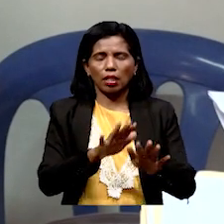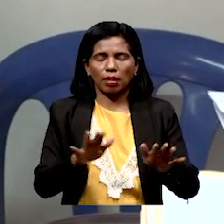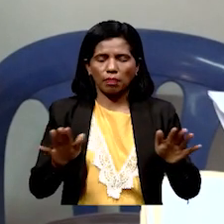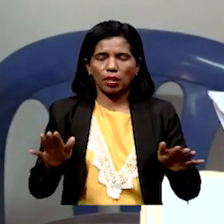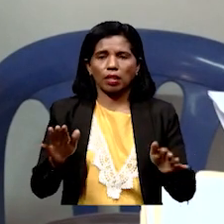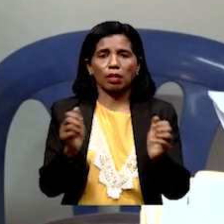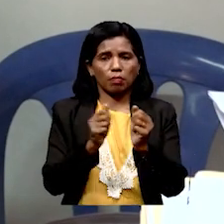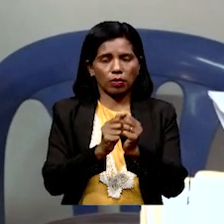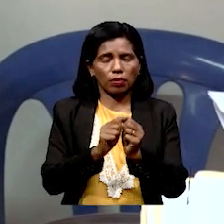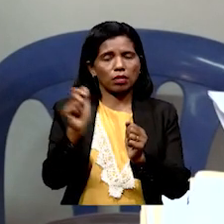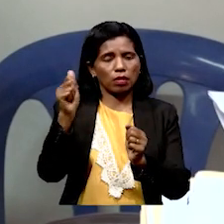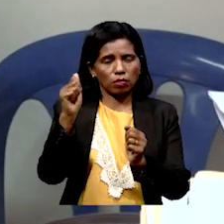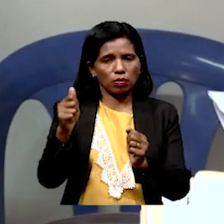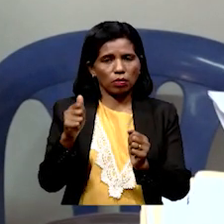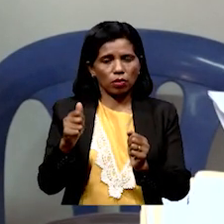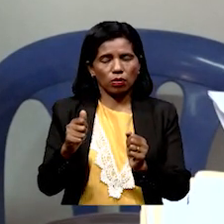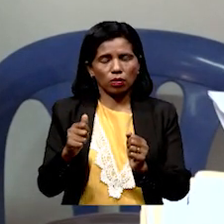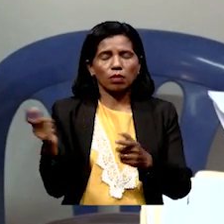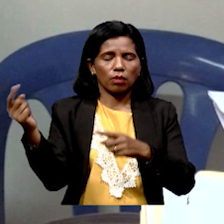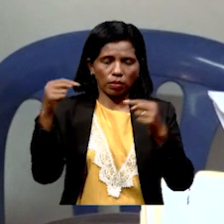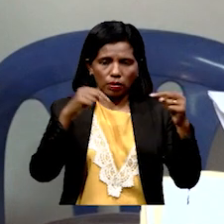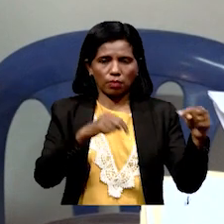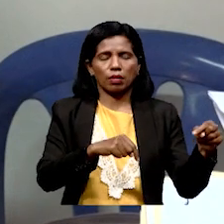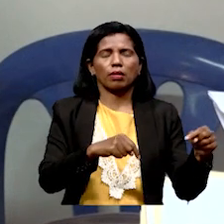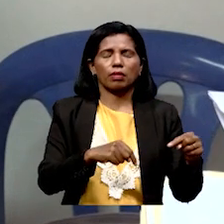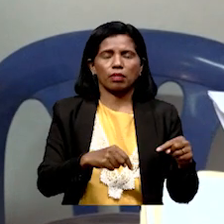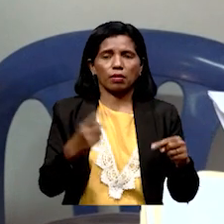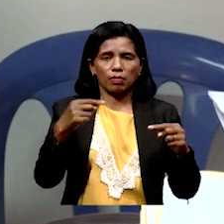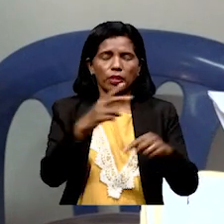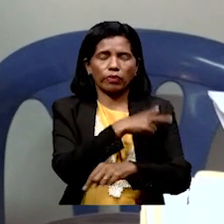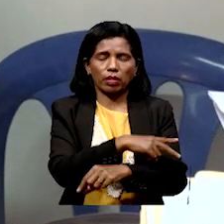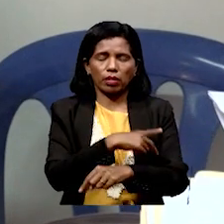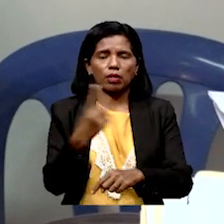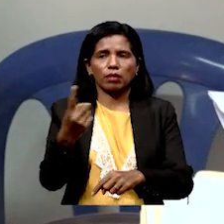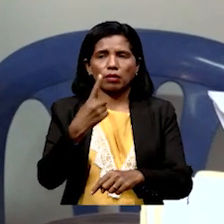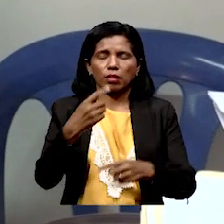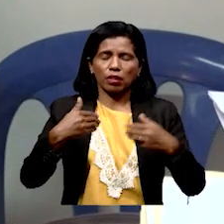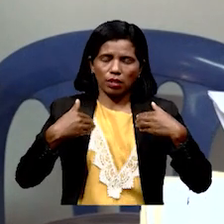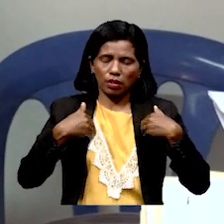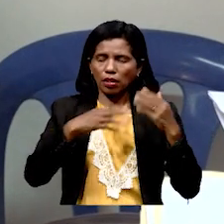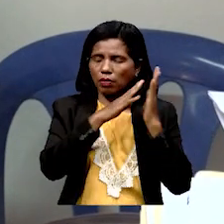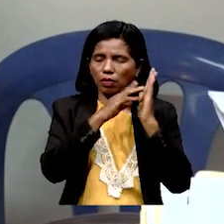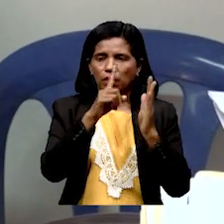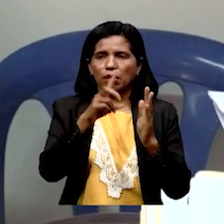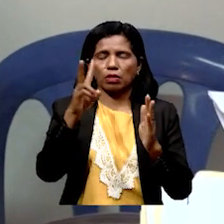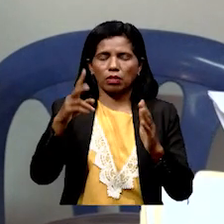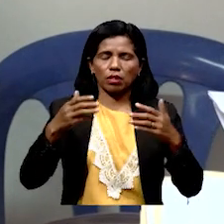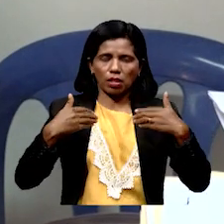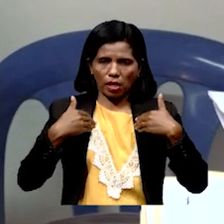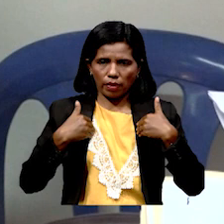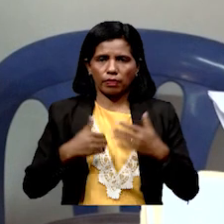di ana iha Veracruz espera hor kala akompanya kata se na fati iha kama mamu ki ida rua se iha. Nebe